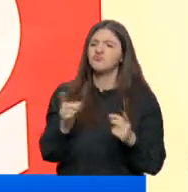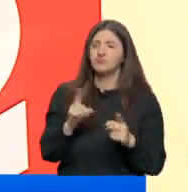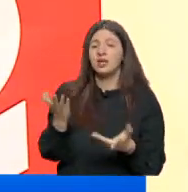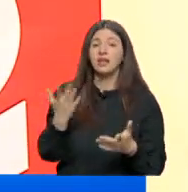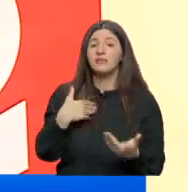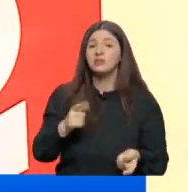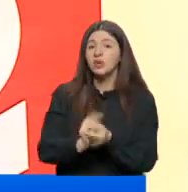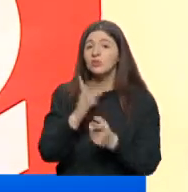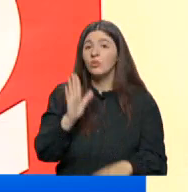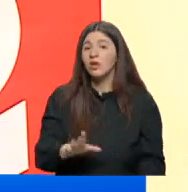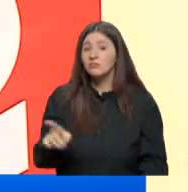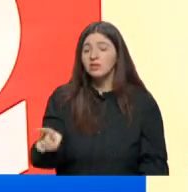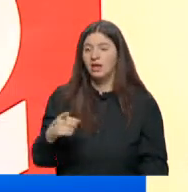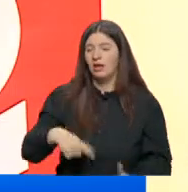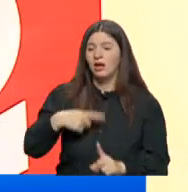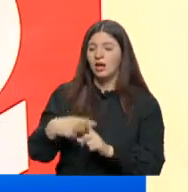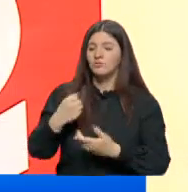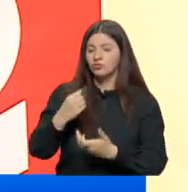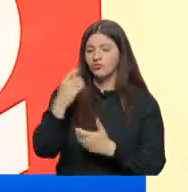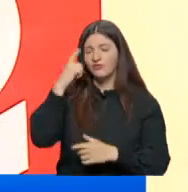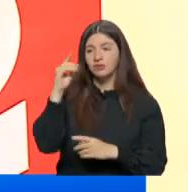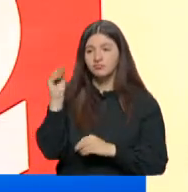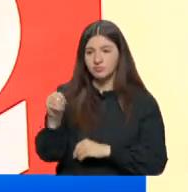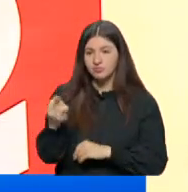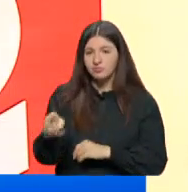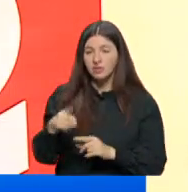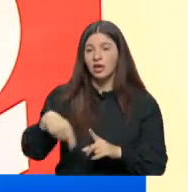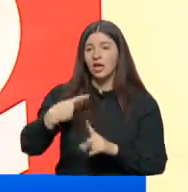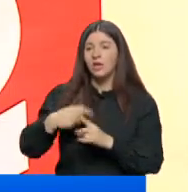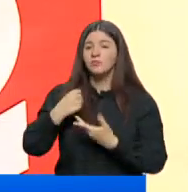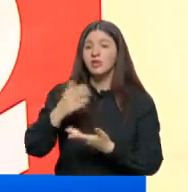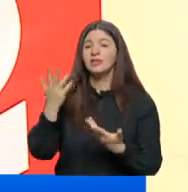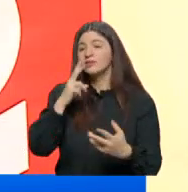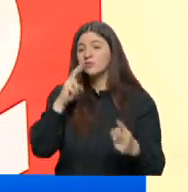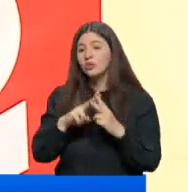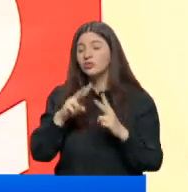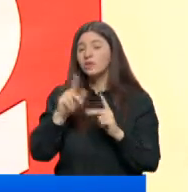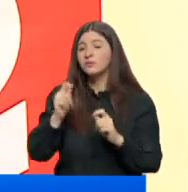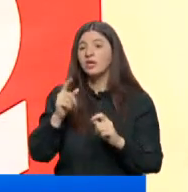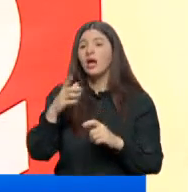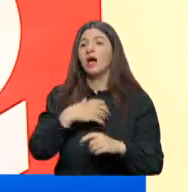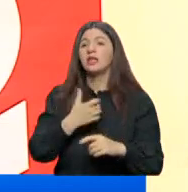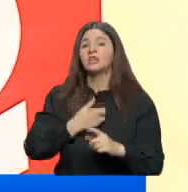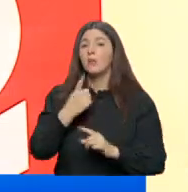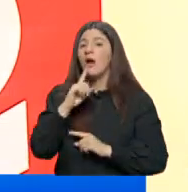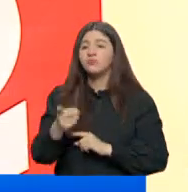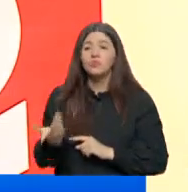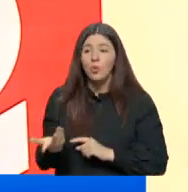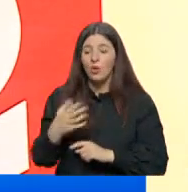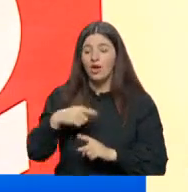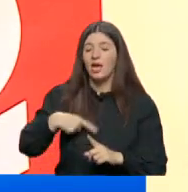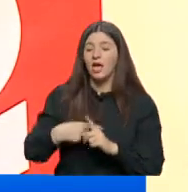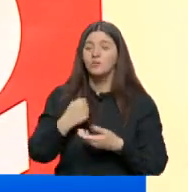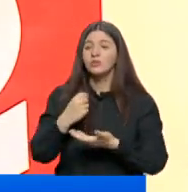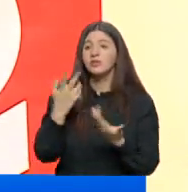Şimdi neyle karşılaştık? Bakın ek bütçe önerisi getirdiler. Ek bütçenin nasıl görüşüleceğine ilişkin anayasada bir hüküm yok. Ek bütçenin